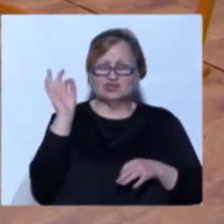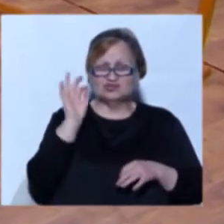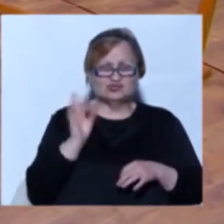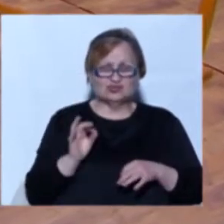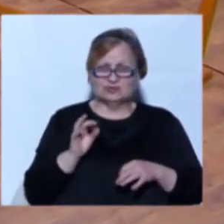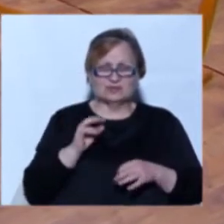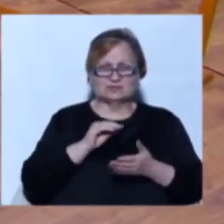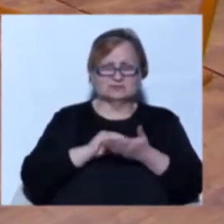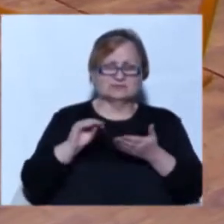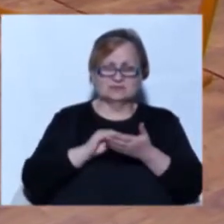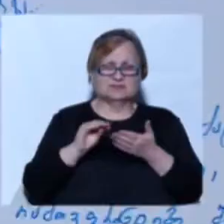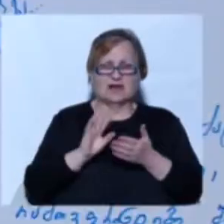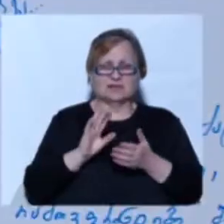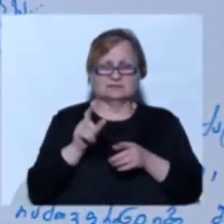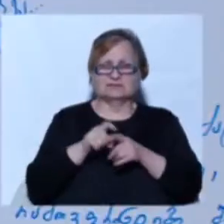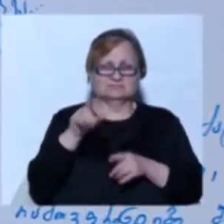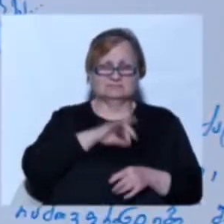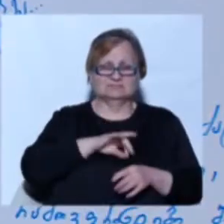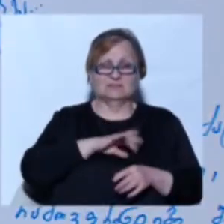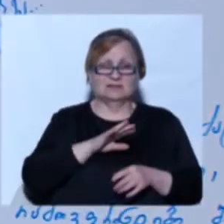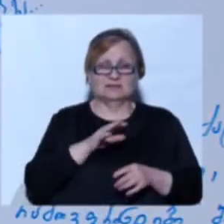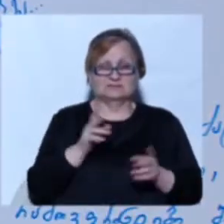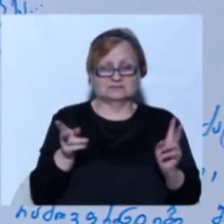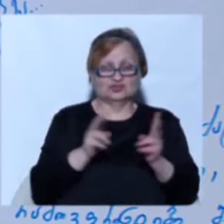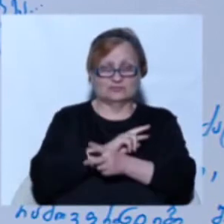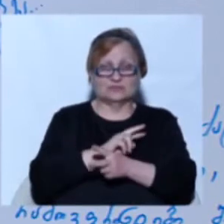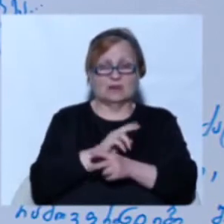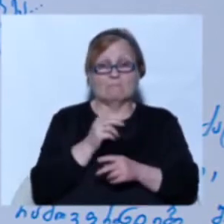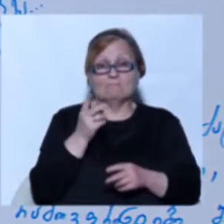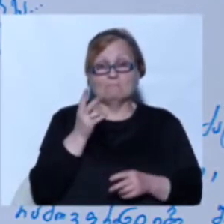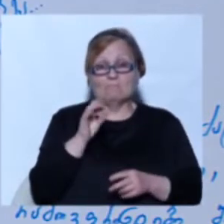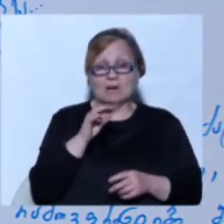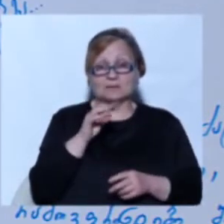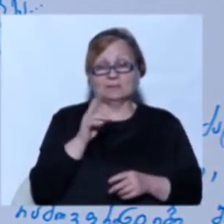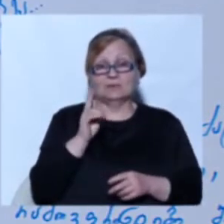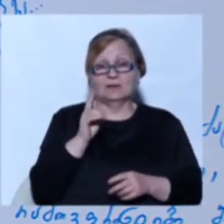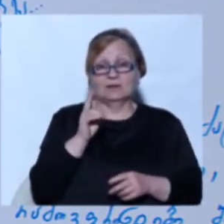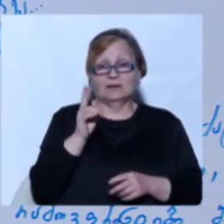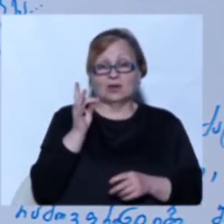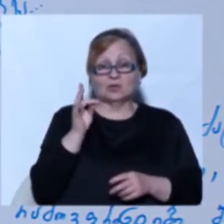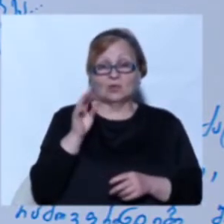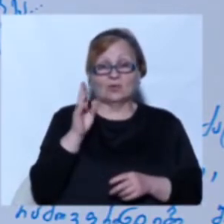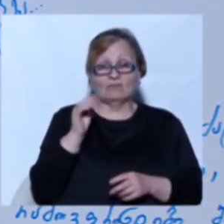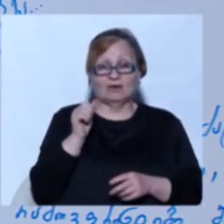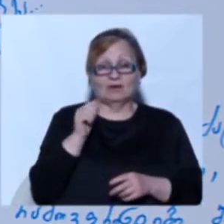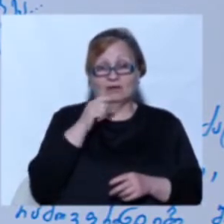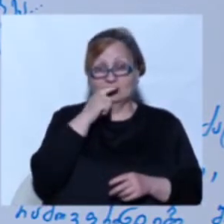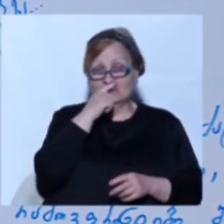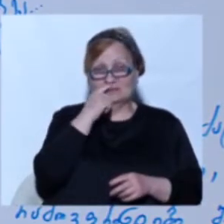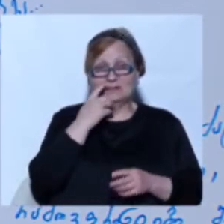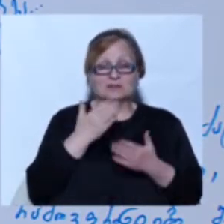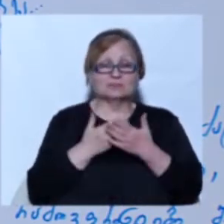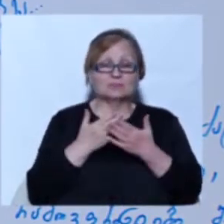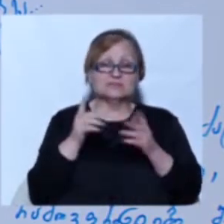ვინაიდან ჩანაცვლებულია ის სხვა სიტყვით. აი როკვა არქაიზმია, რომელიც თანამედროვე ქართულში